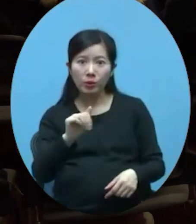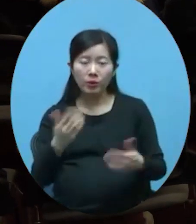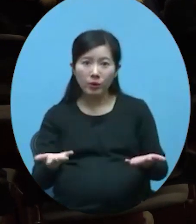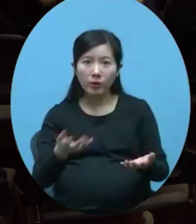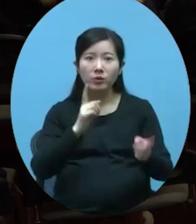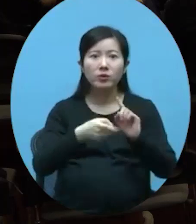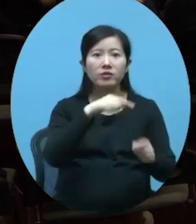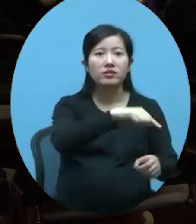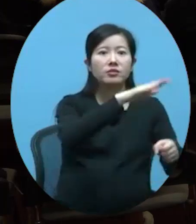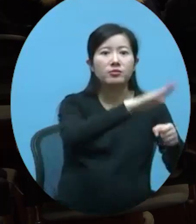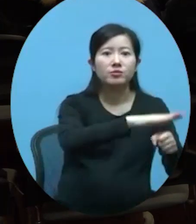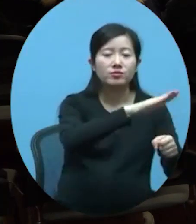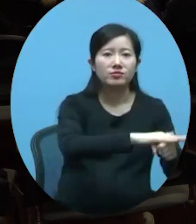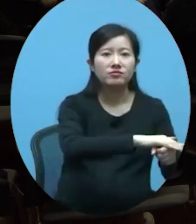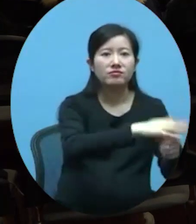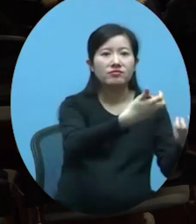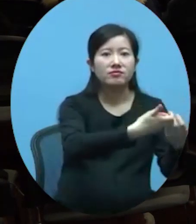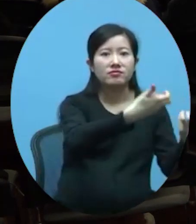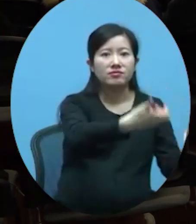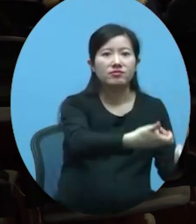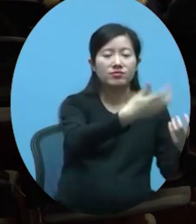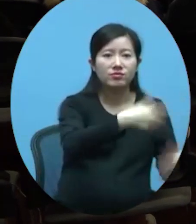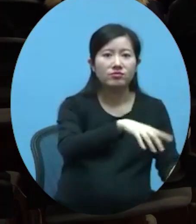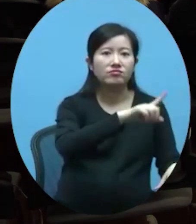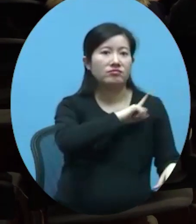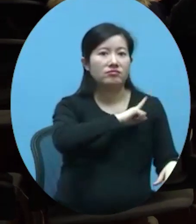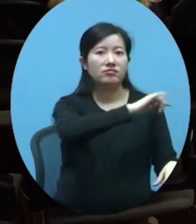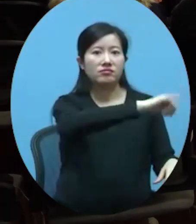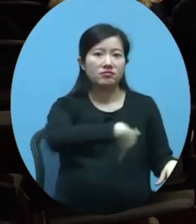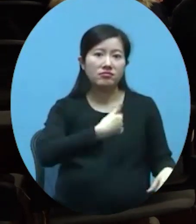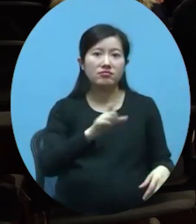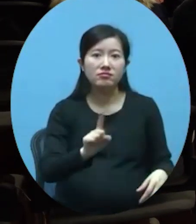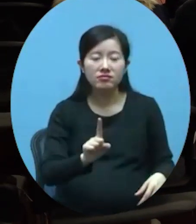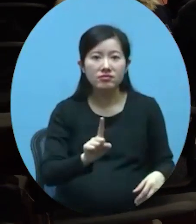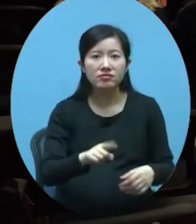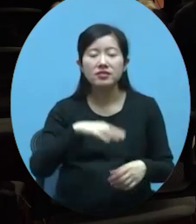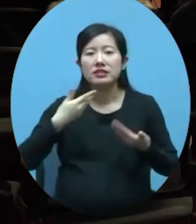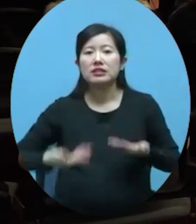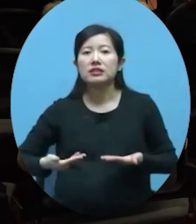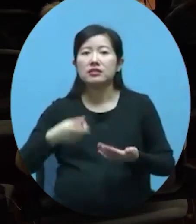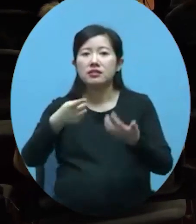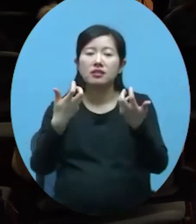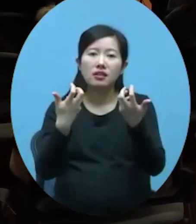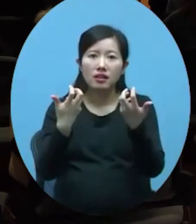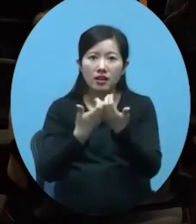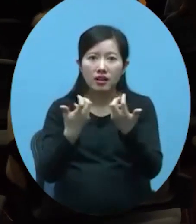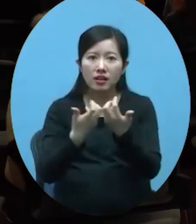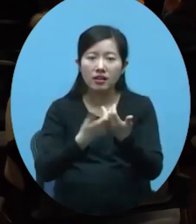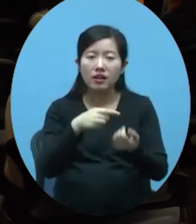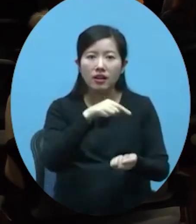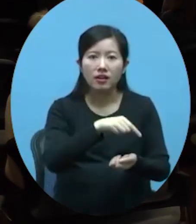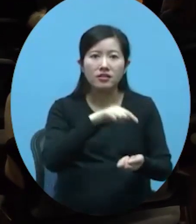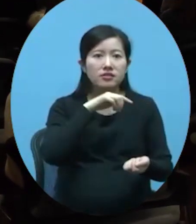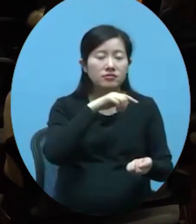要在日本隔离完之后再回来就是政府会不会有个安排呢还有现在你们掌握到的数字会不会其实纯粹是